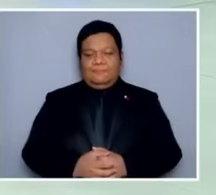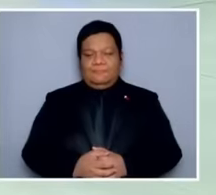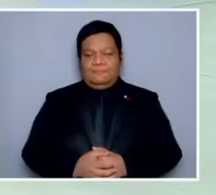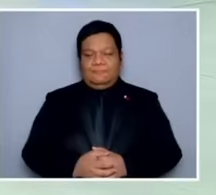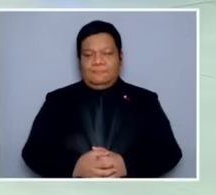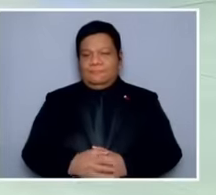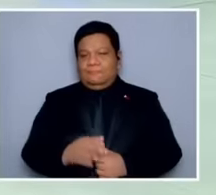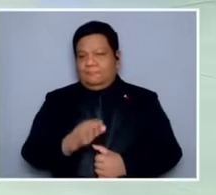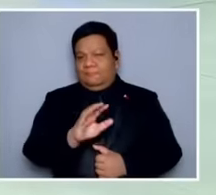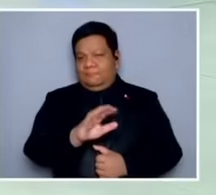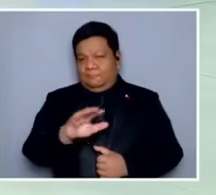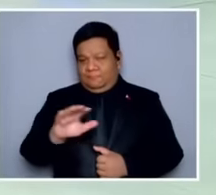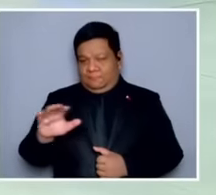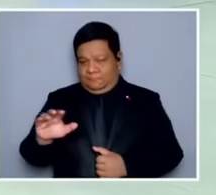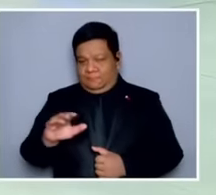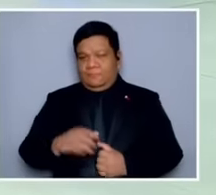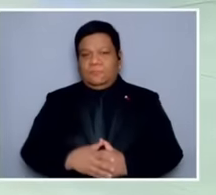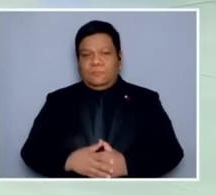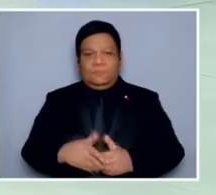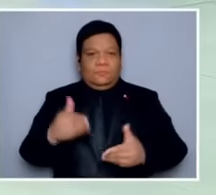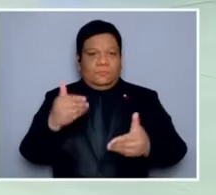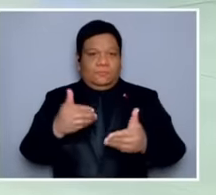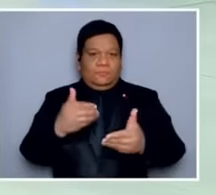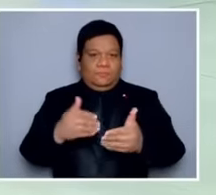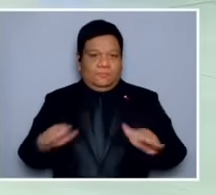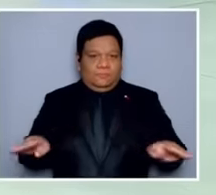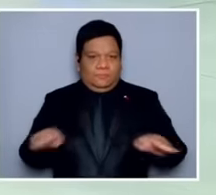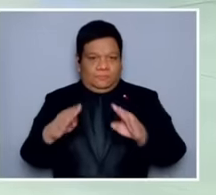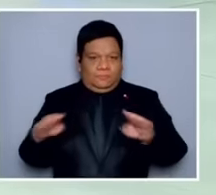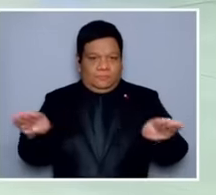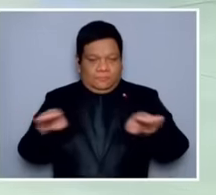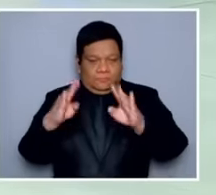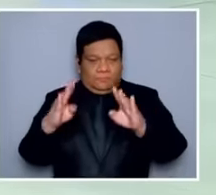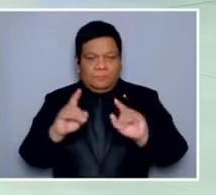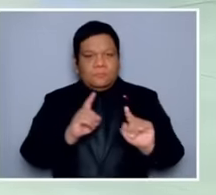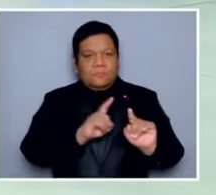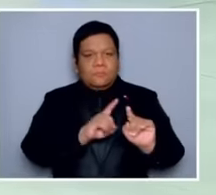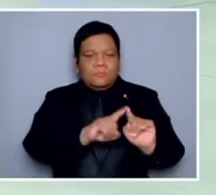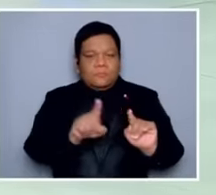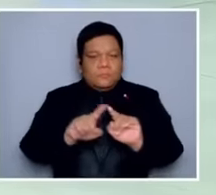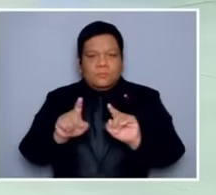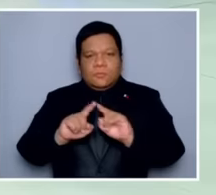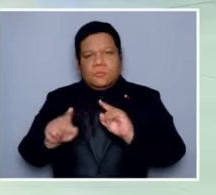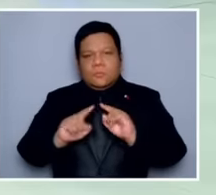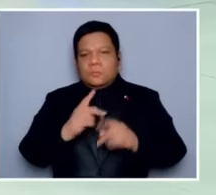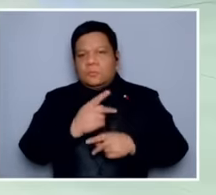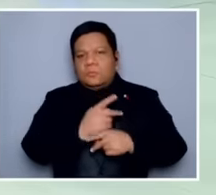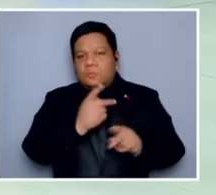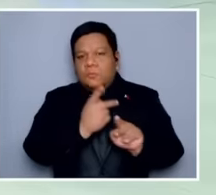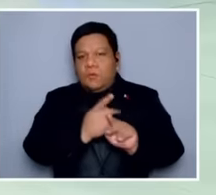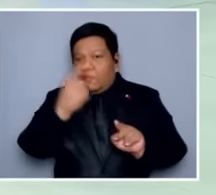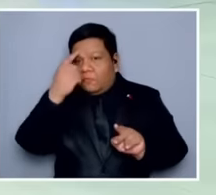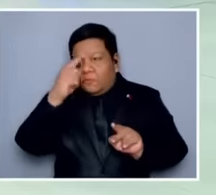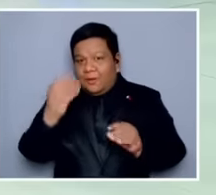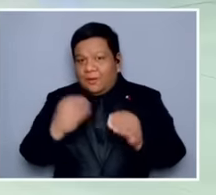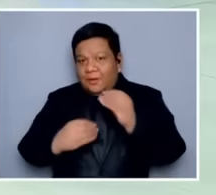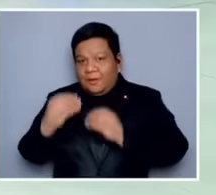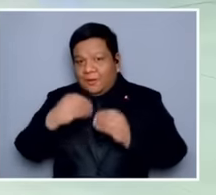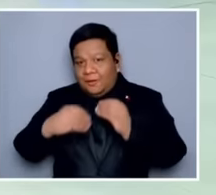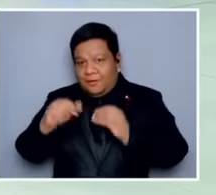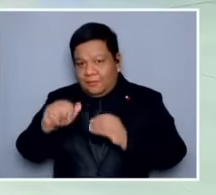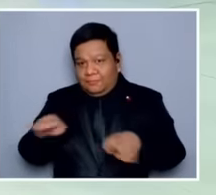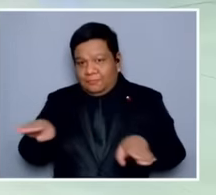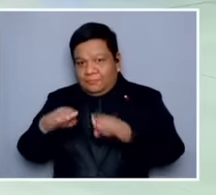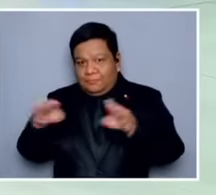Kapamilya, ilang linggo bago magpasko, mahigit 80 klase ng produktong pang Noche Buena ang tumaas na po ang presyo. Pero sa kabila